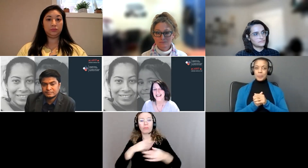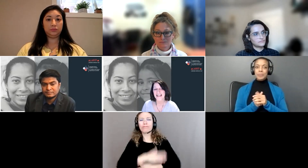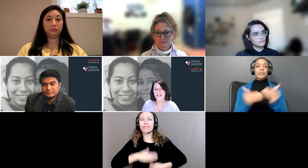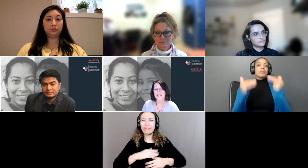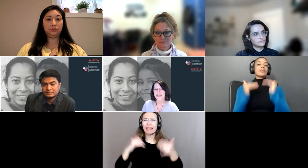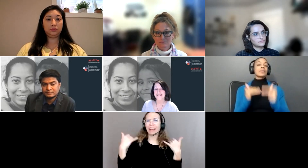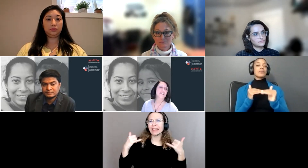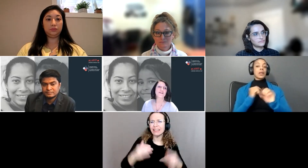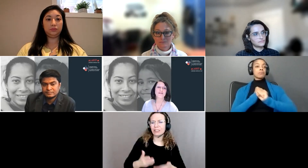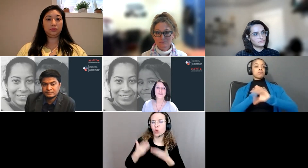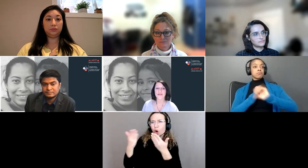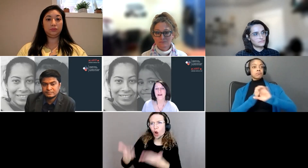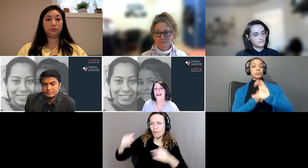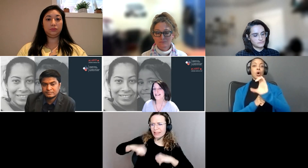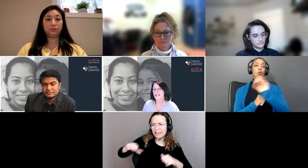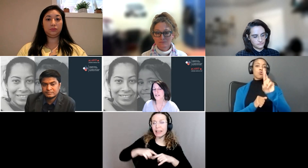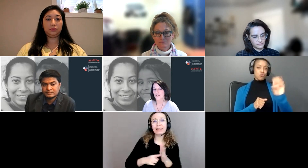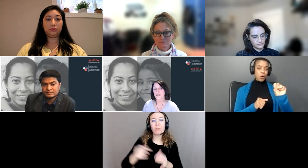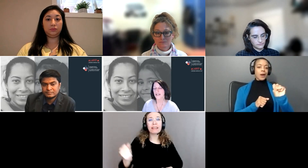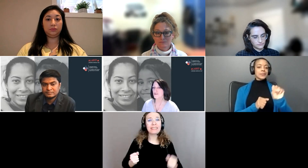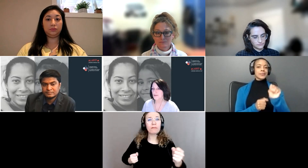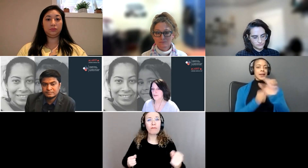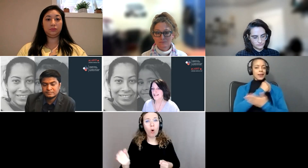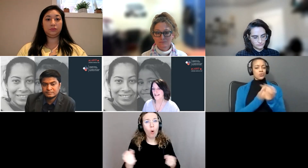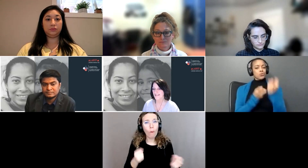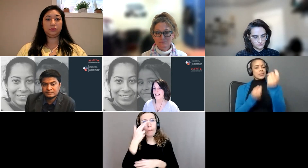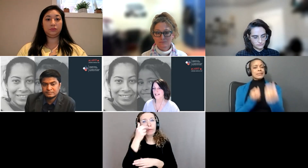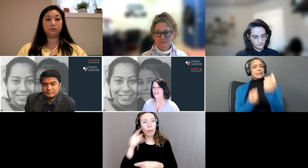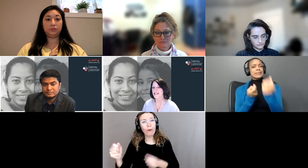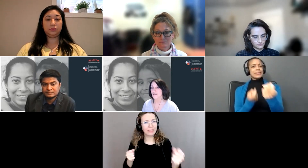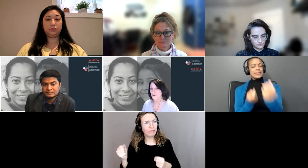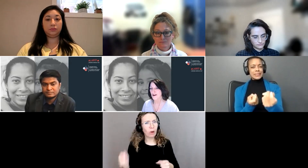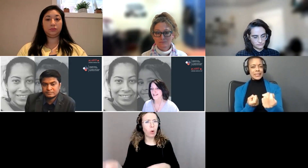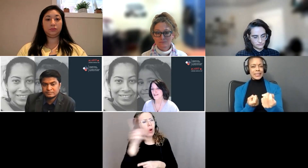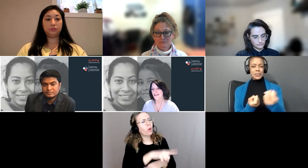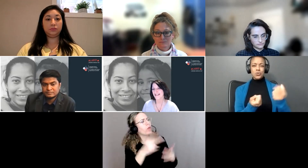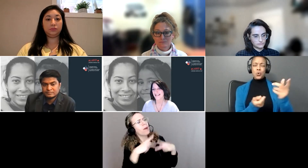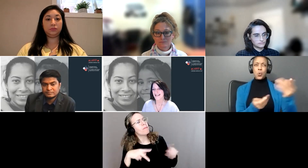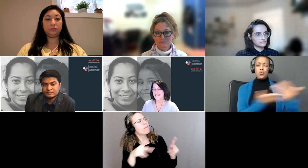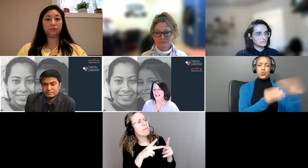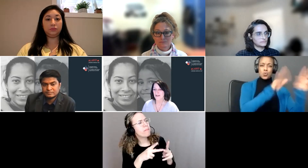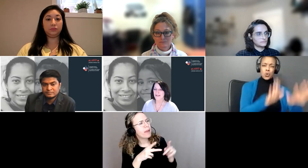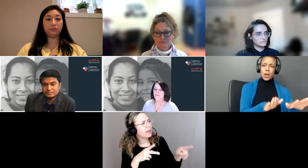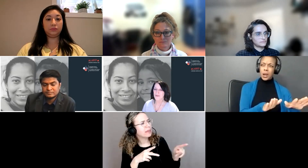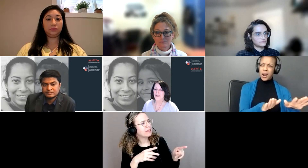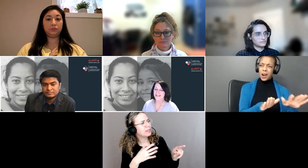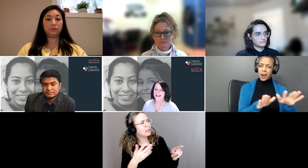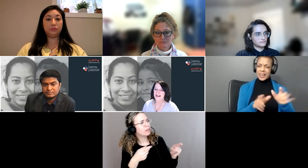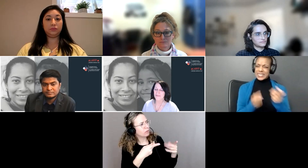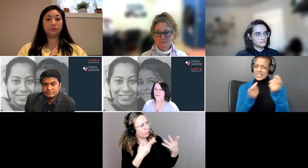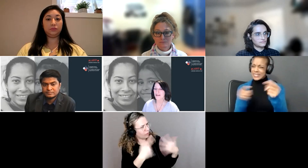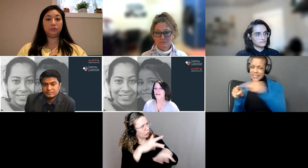offert des essais de ski de fond. Certains candidats qui demandaient de quel pays qui ont dû faire du ski.